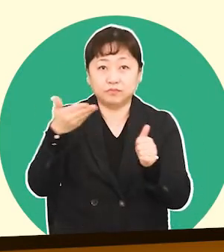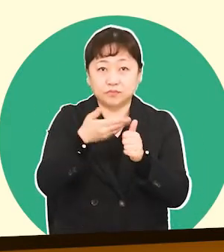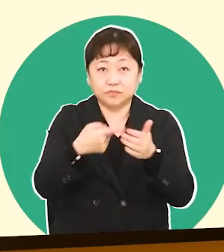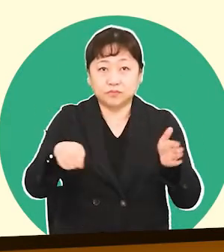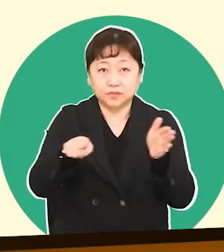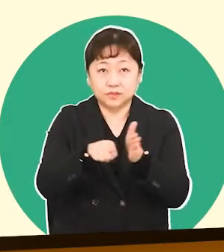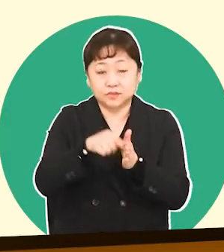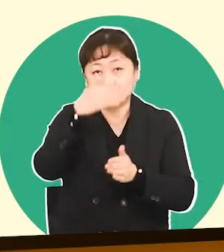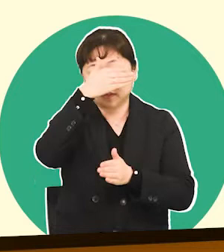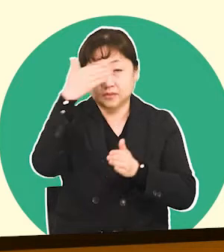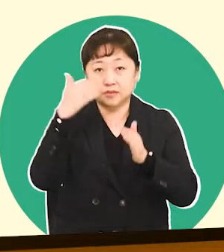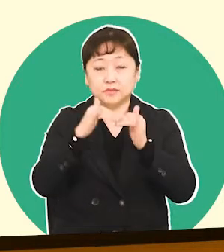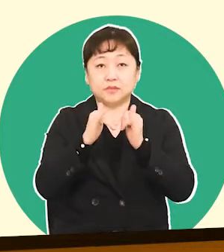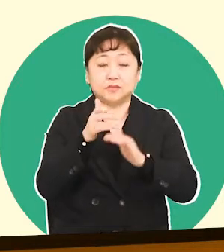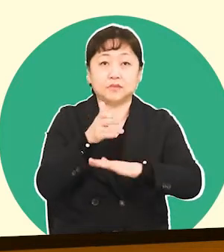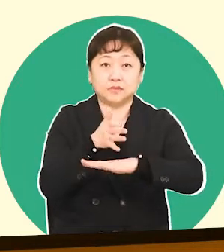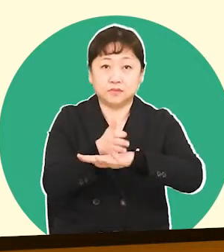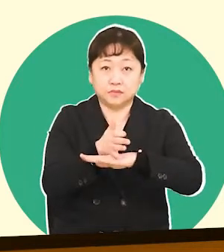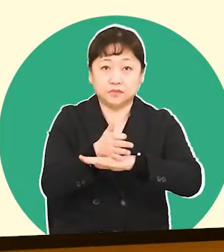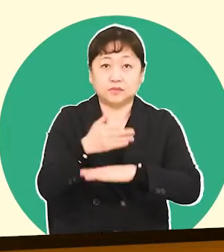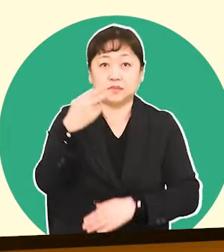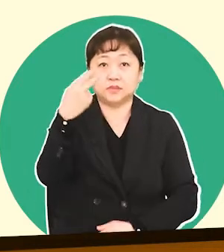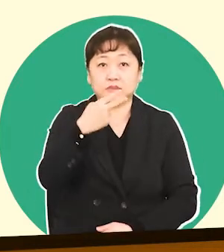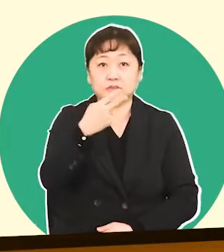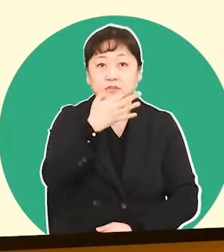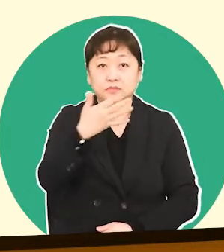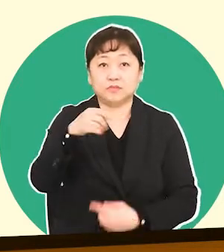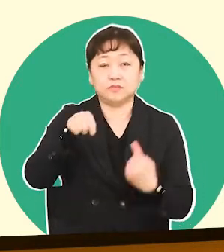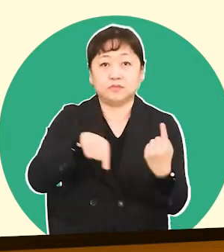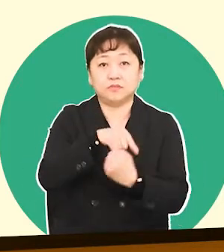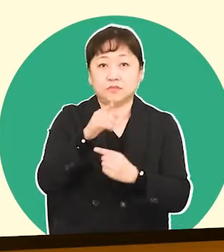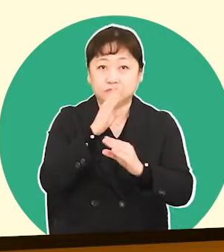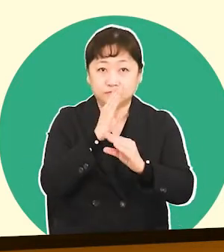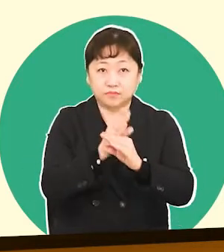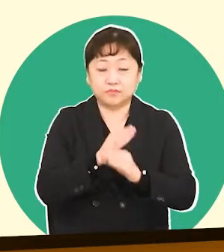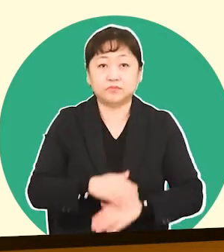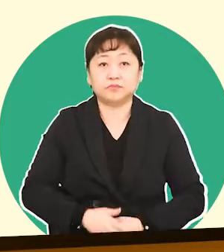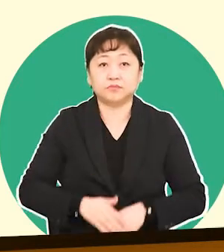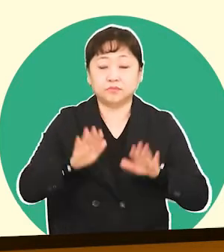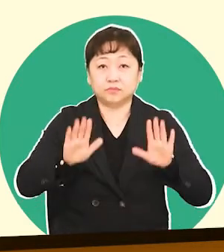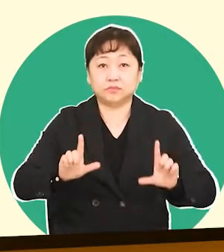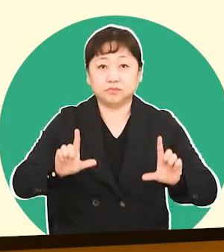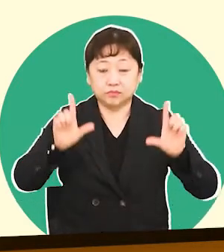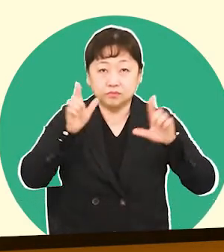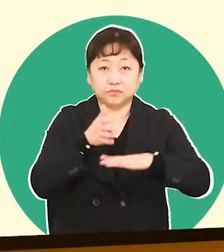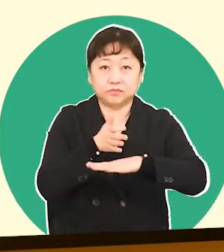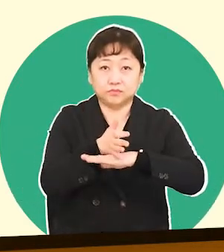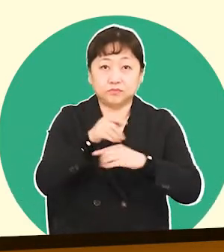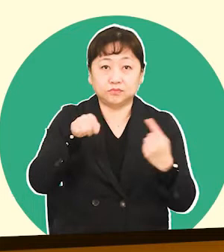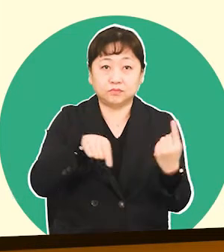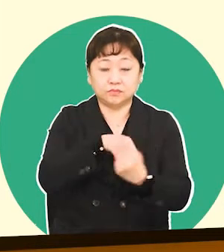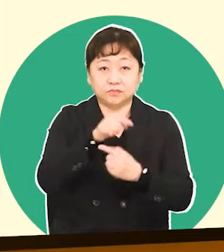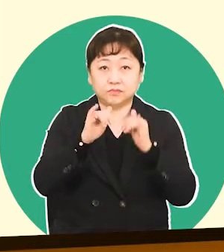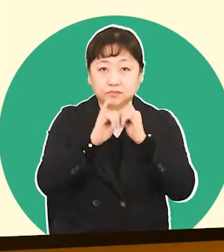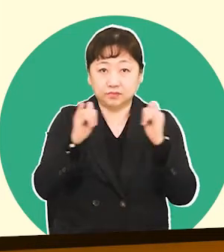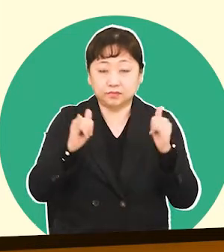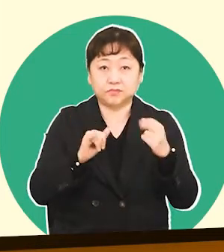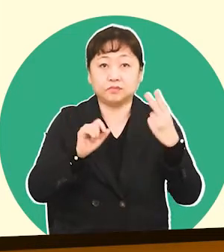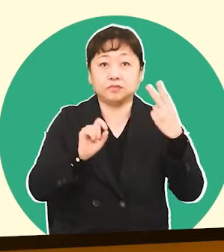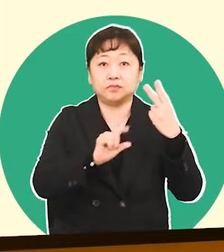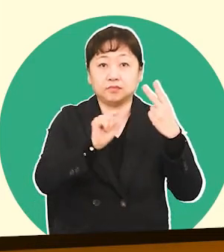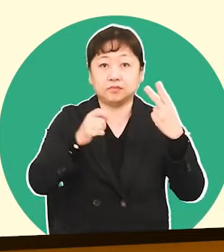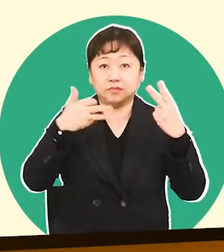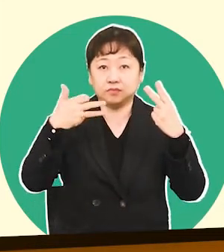청년창업 푸드트럭 존을 2019년 부터 운영해 오고 있는데요 올해 푸드 트럭을 운영할 창업자 릴